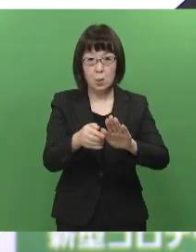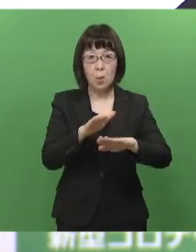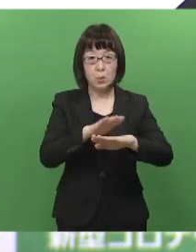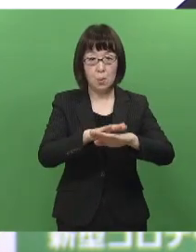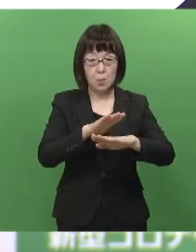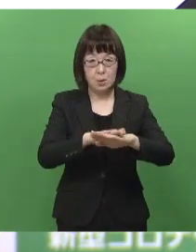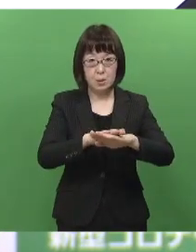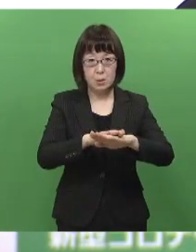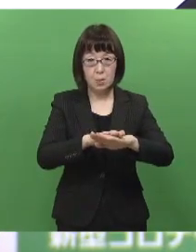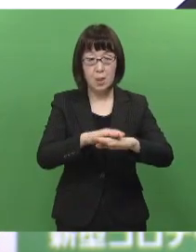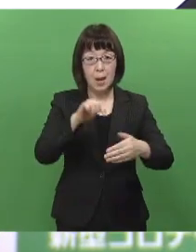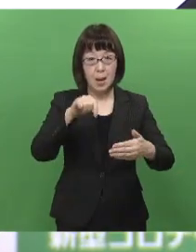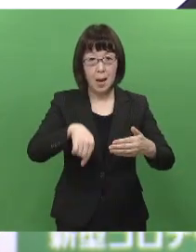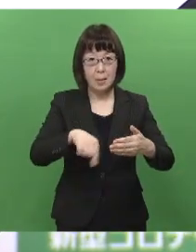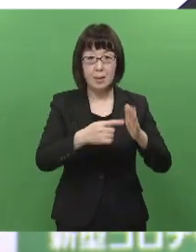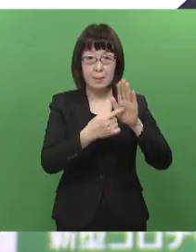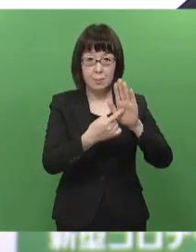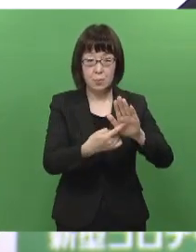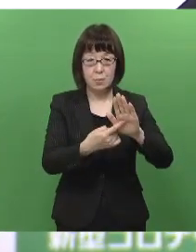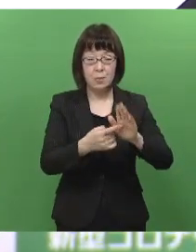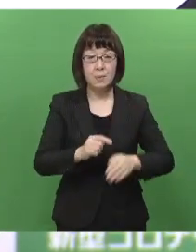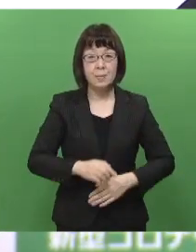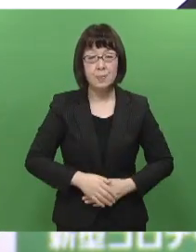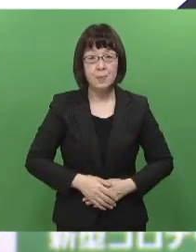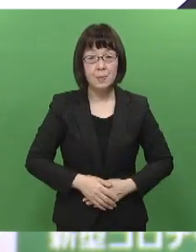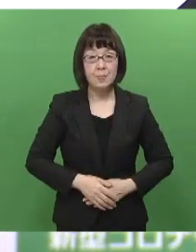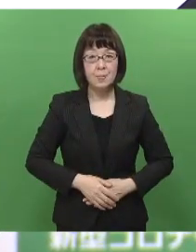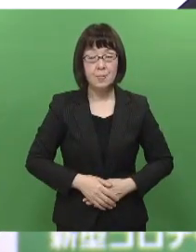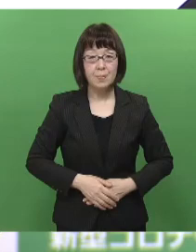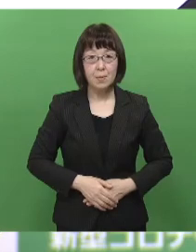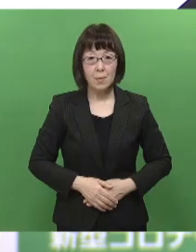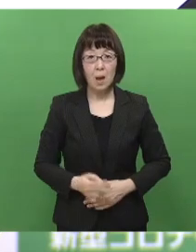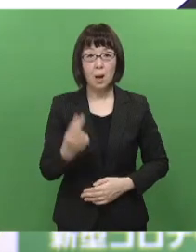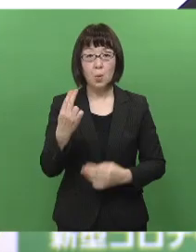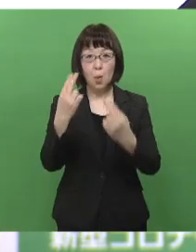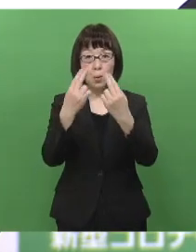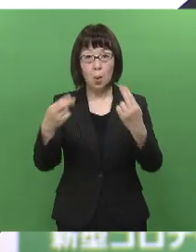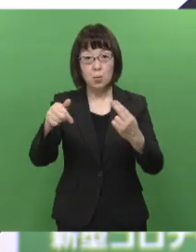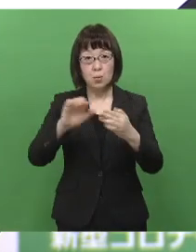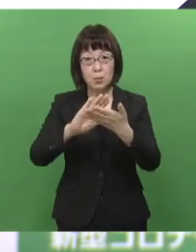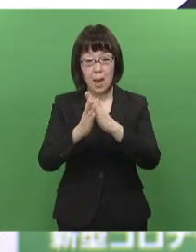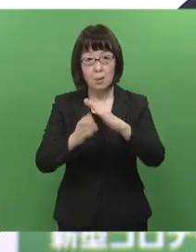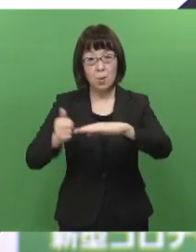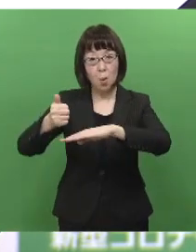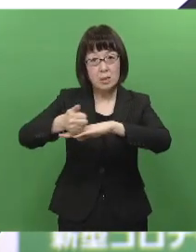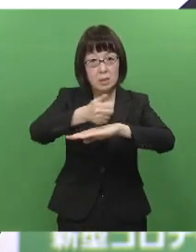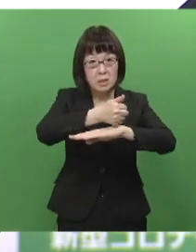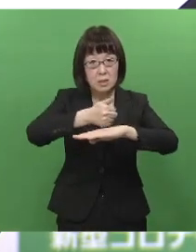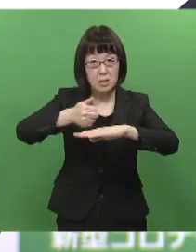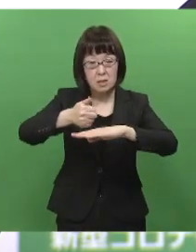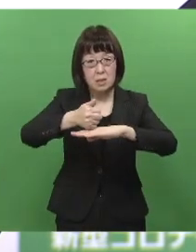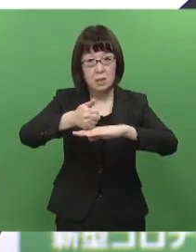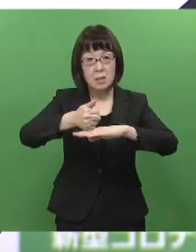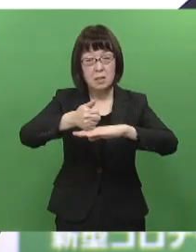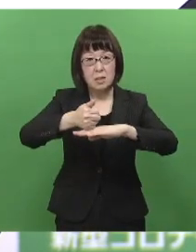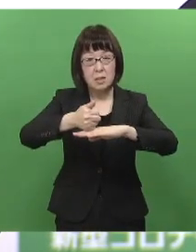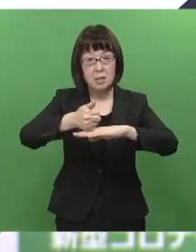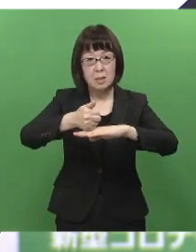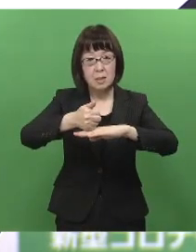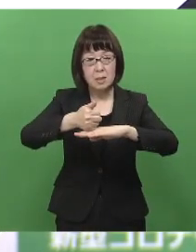そこに盛り込まれております。都道府県知事は、ちょっと注略にします